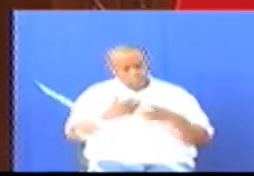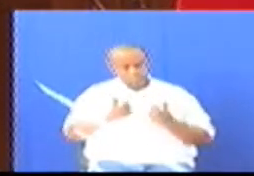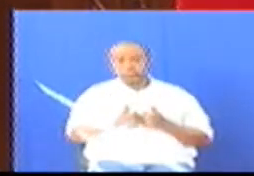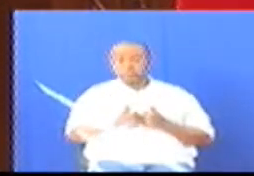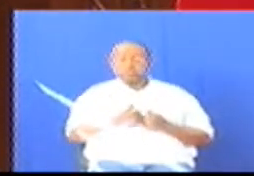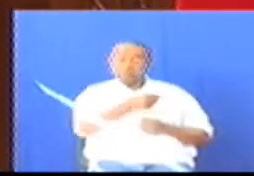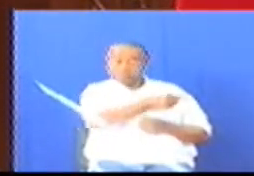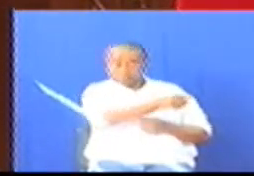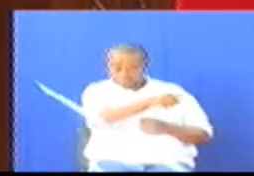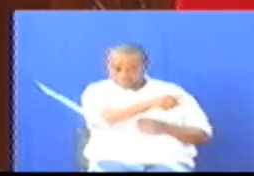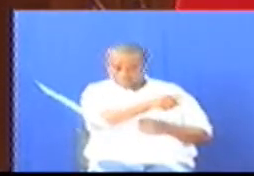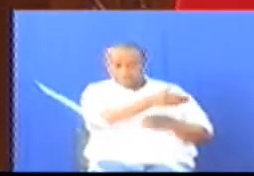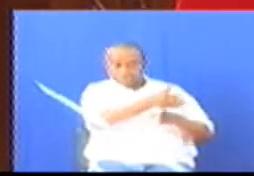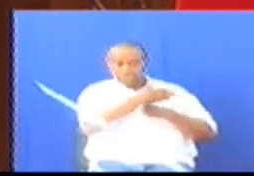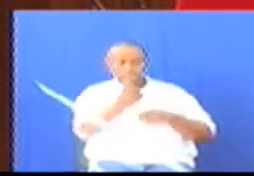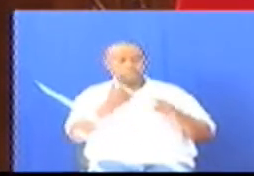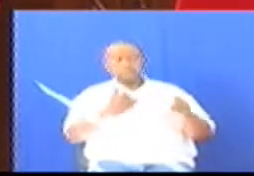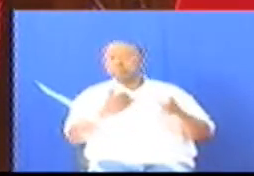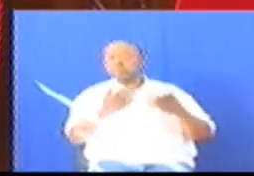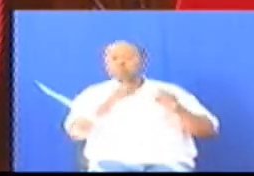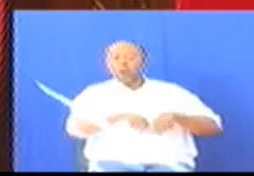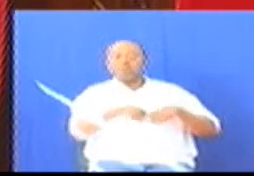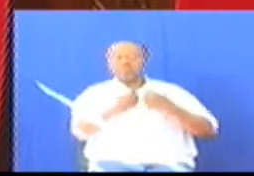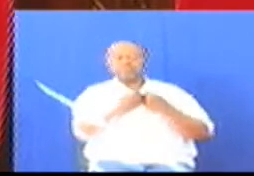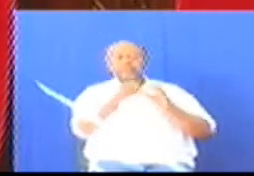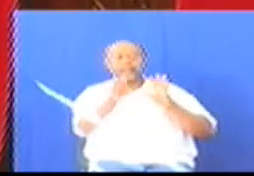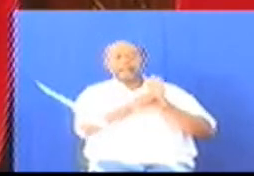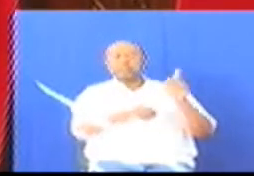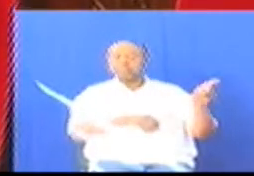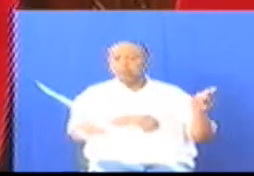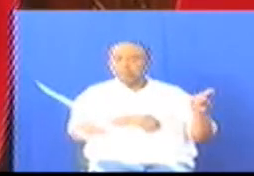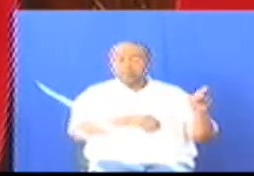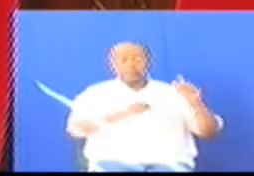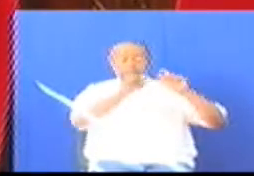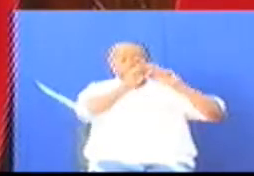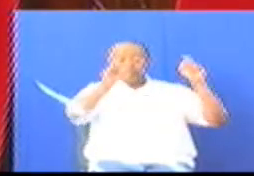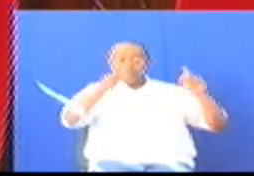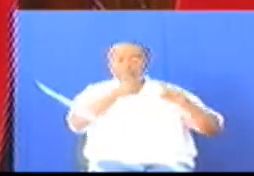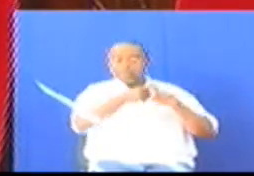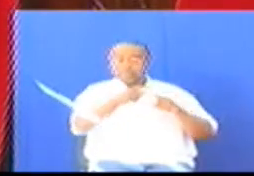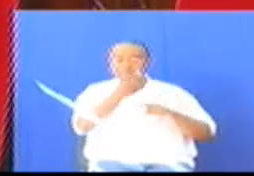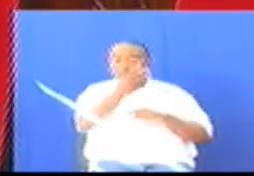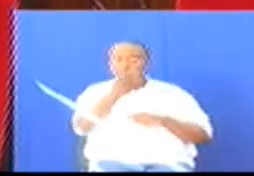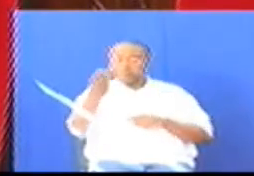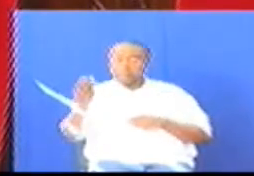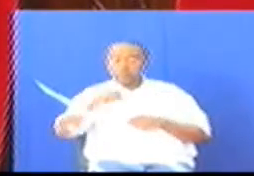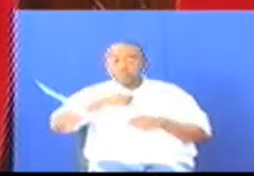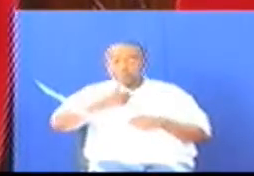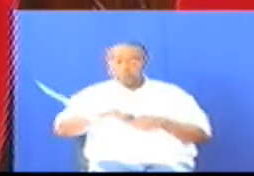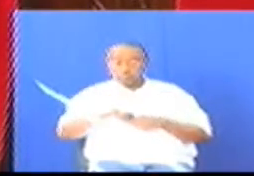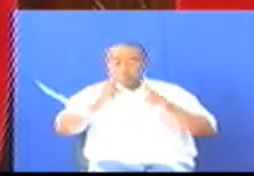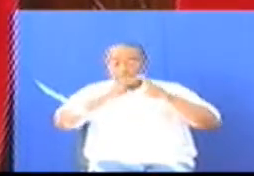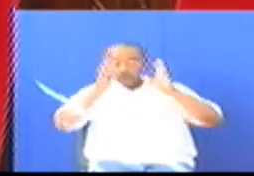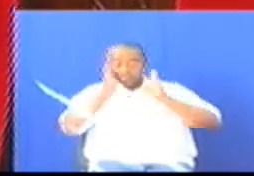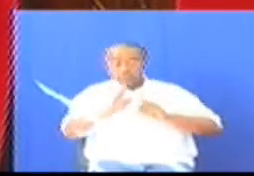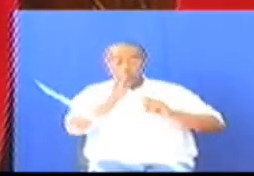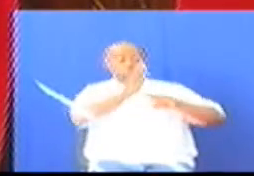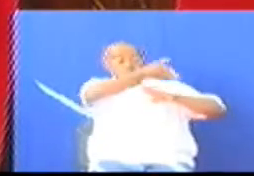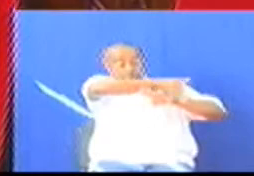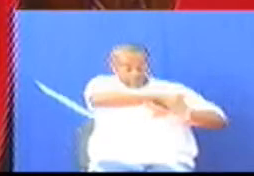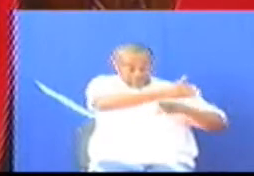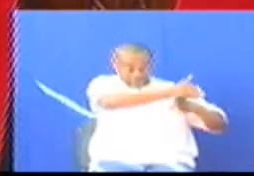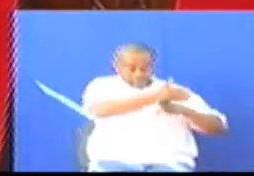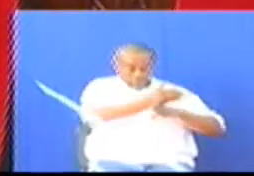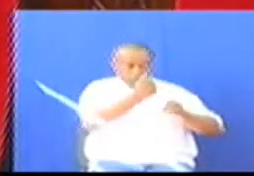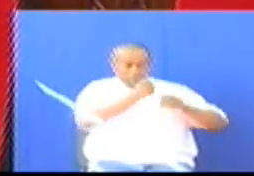wahusika, kwa kuvunja katiba ya Jamhuri ya Muungano ibara ya 143 ambayo imemruhusu CAG kufanya ukaguzi katika taasisi za